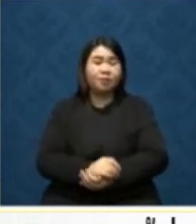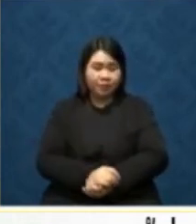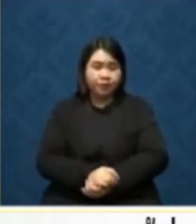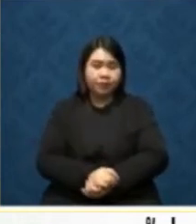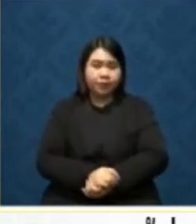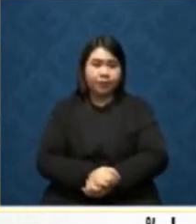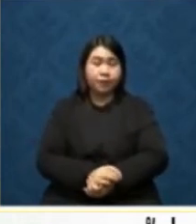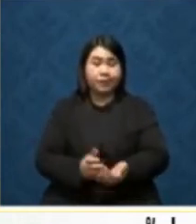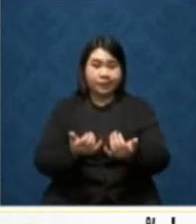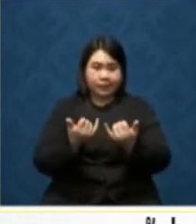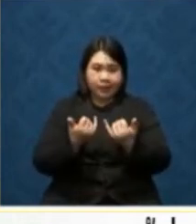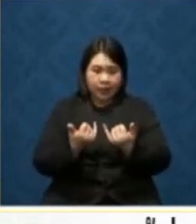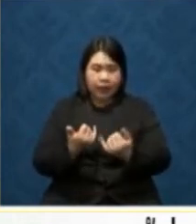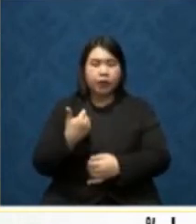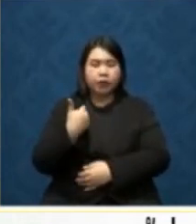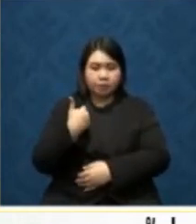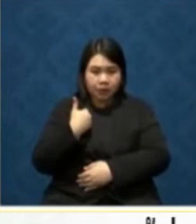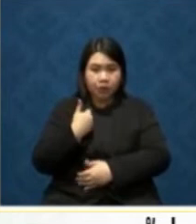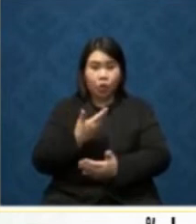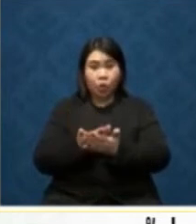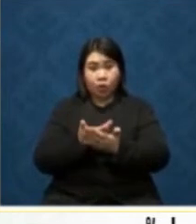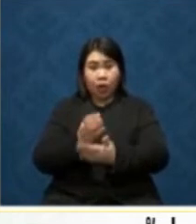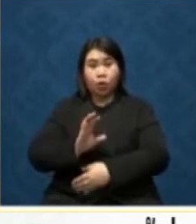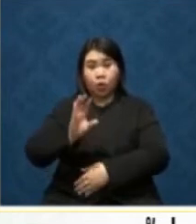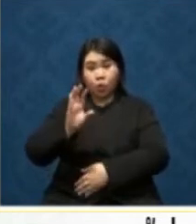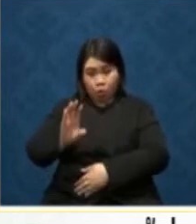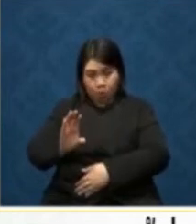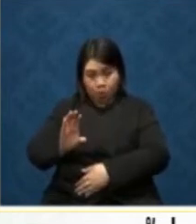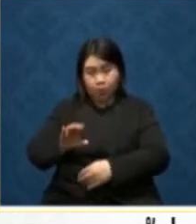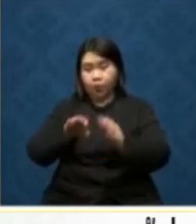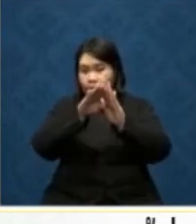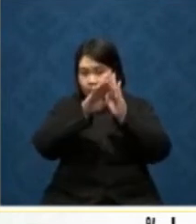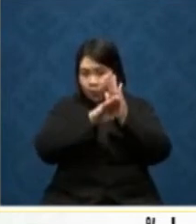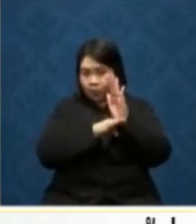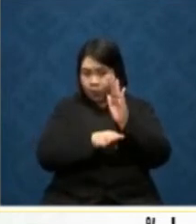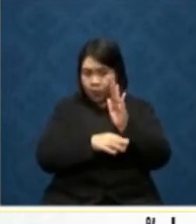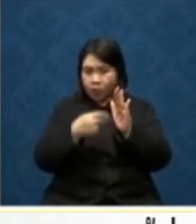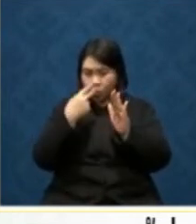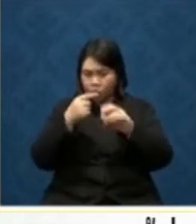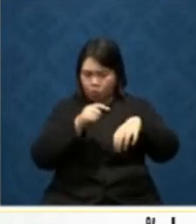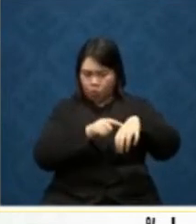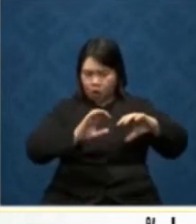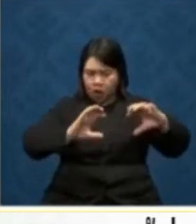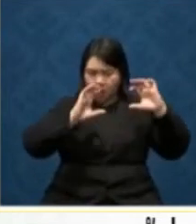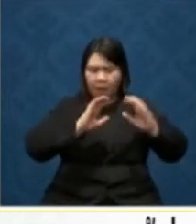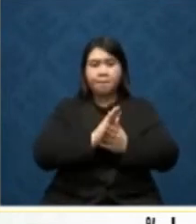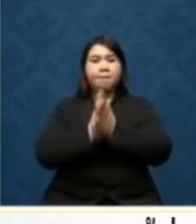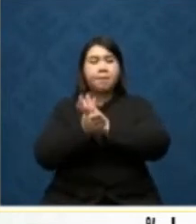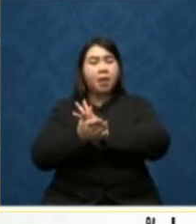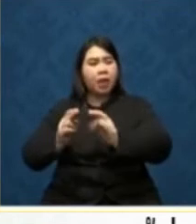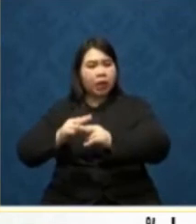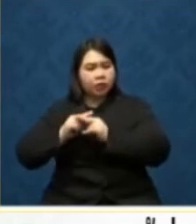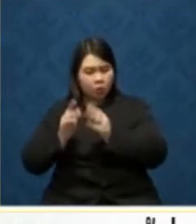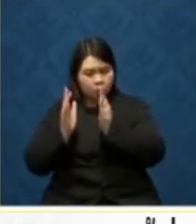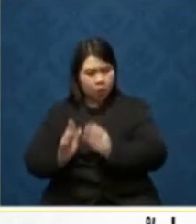ที่ เราเห็นอย่ประจักฎเพราฉนั้น สงอนๆ ไม่วาจะเป็นเรื่องขพระมาณ